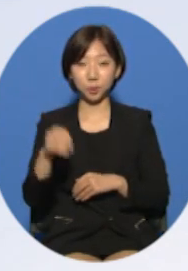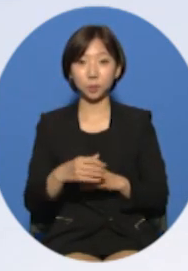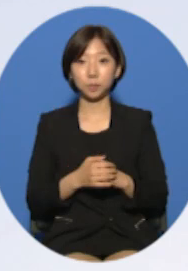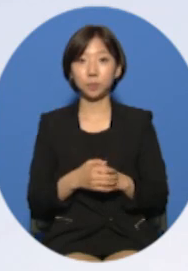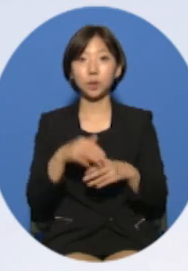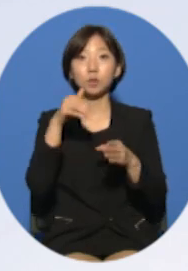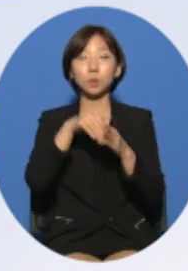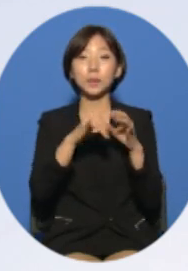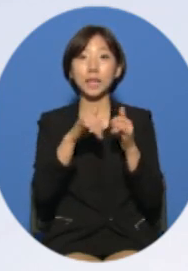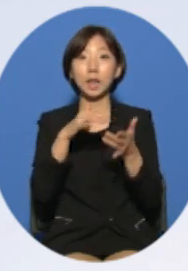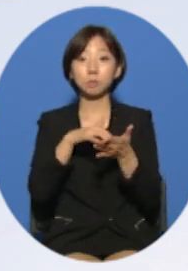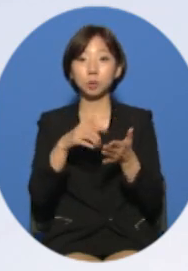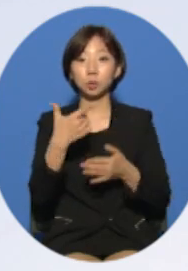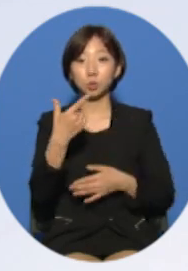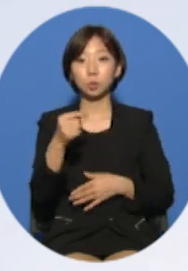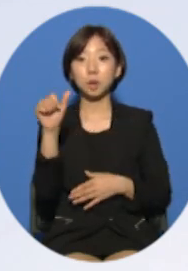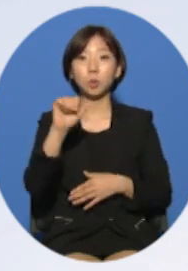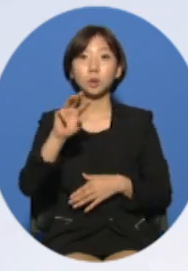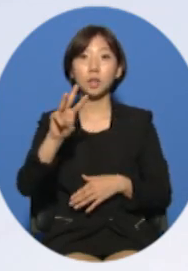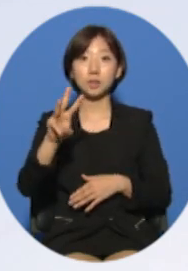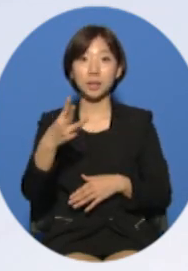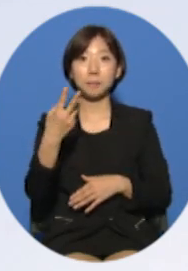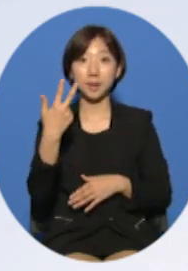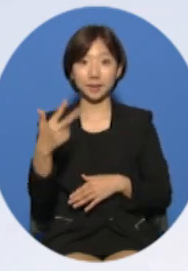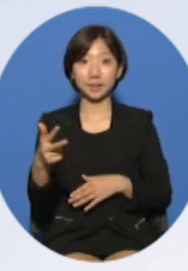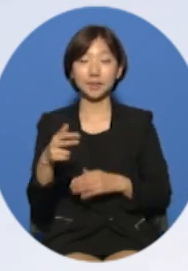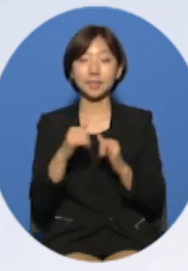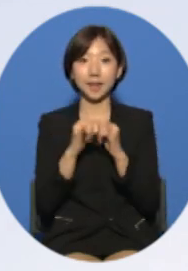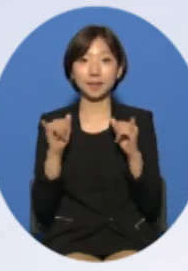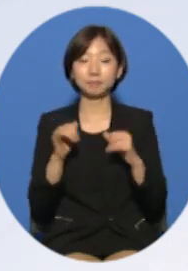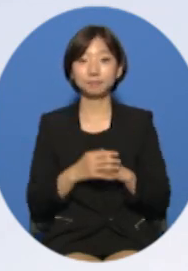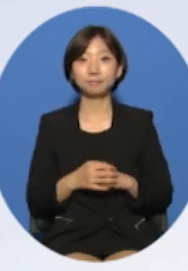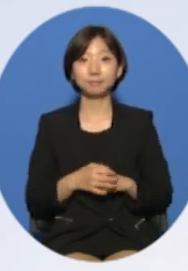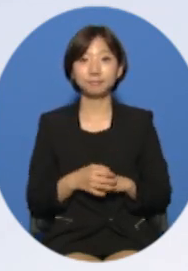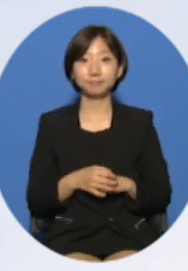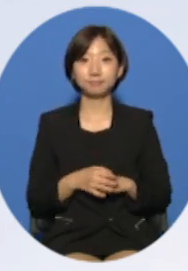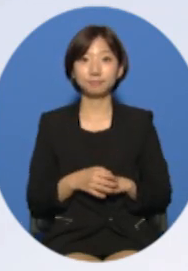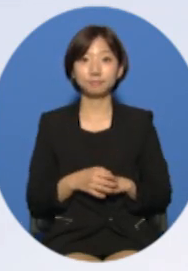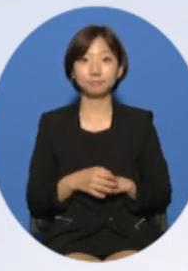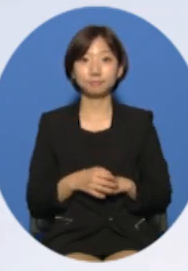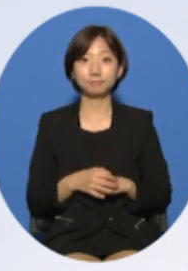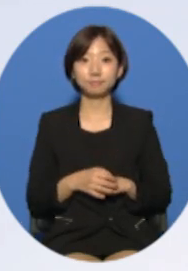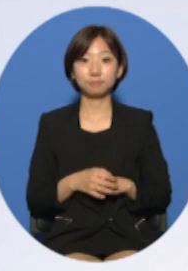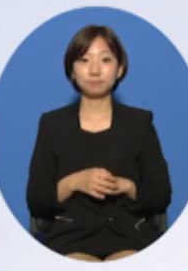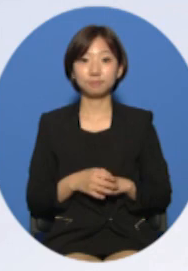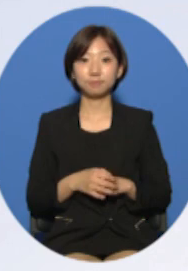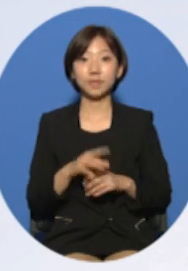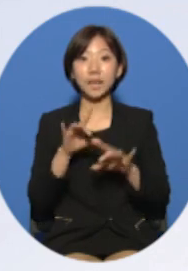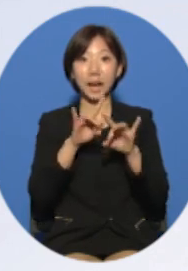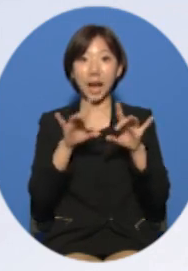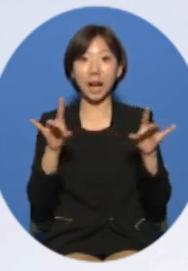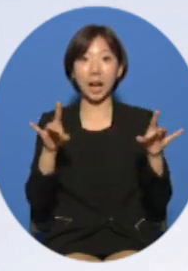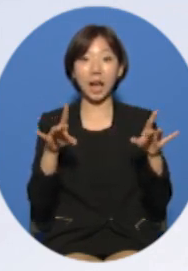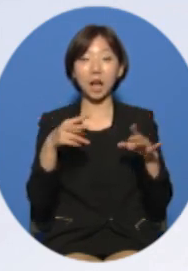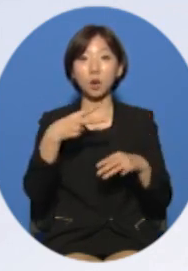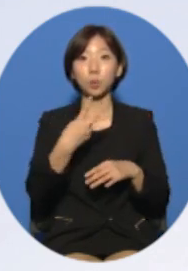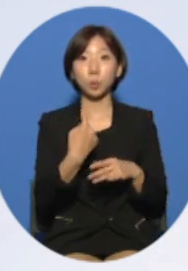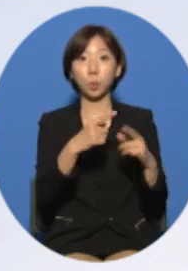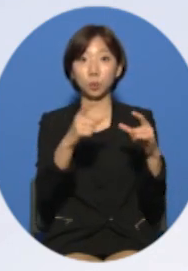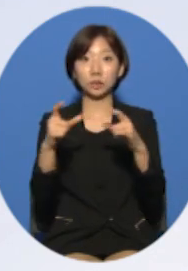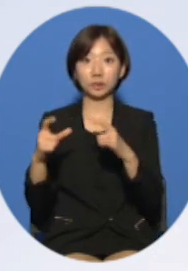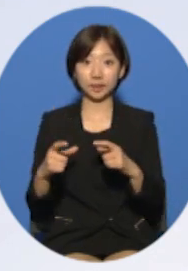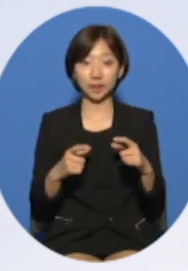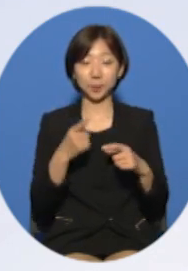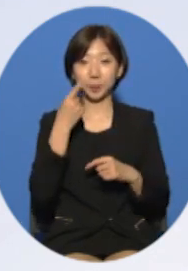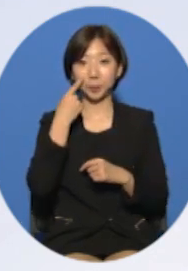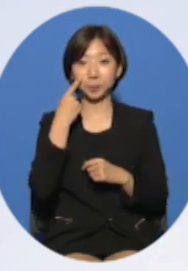기록했고요. 투표자 수는 6만 5,307명 투표율 기록했습니다. 이어서 각 도별 사전투표